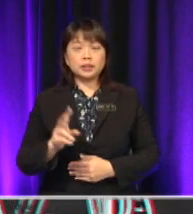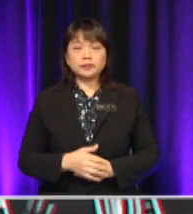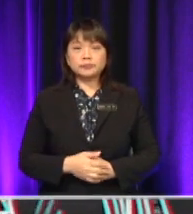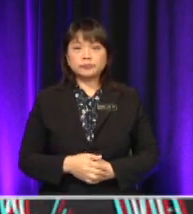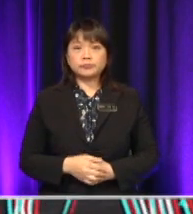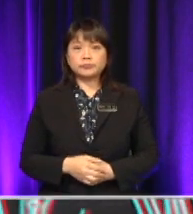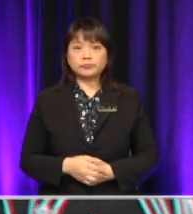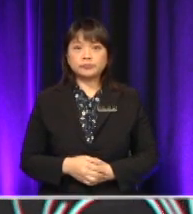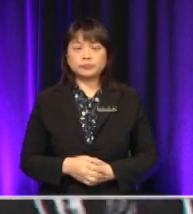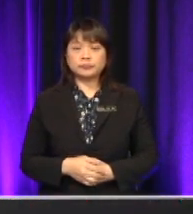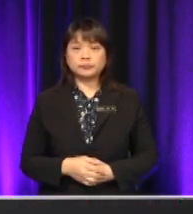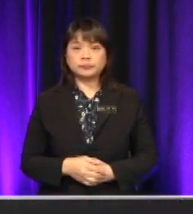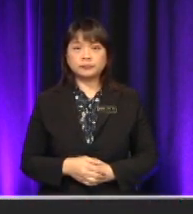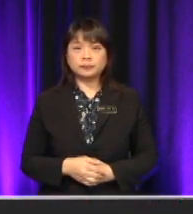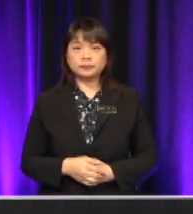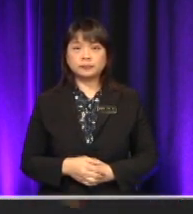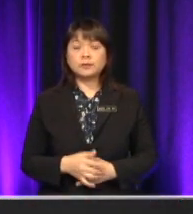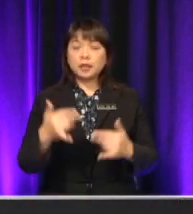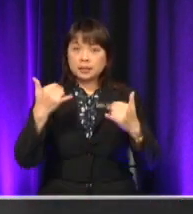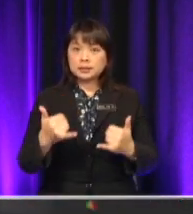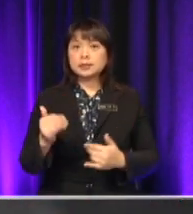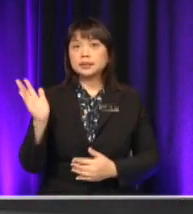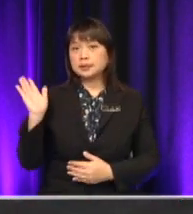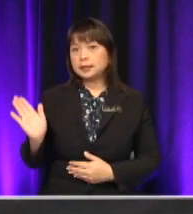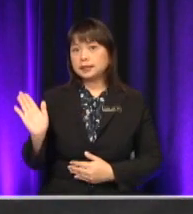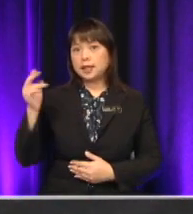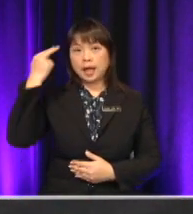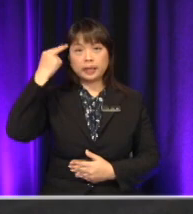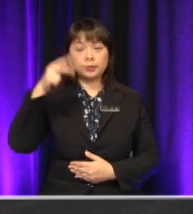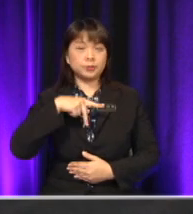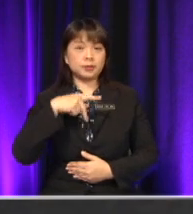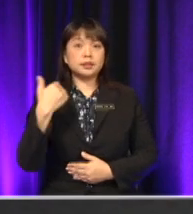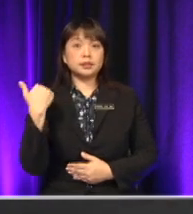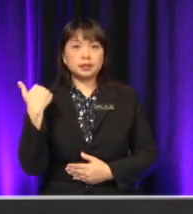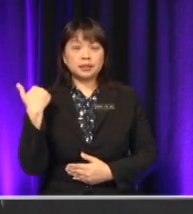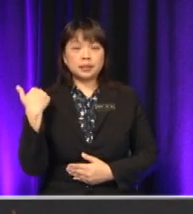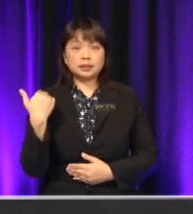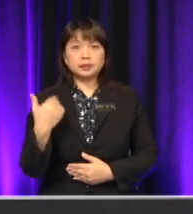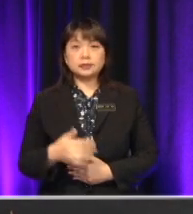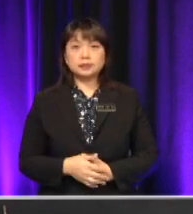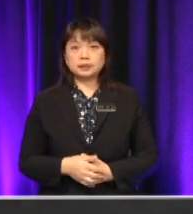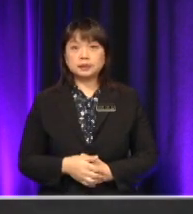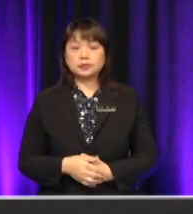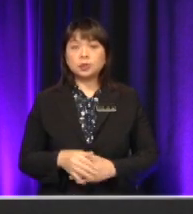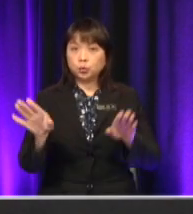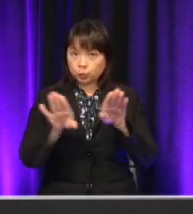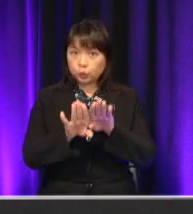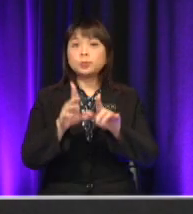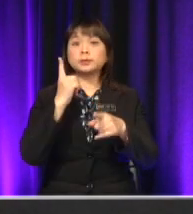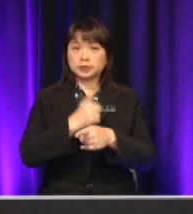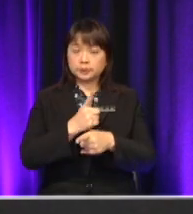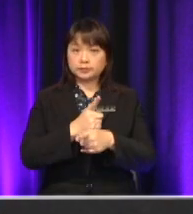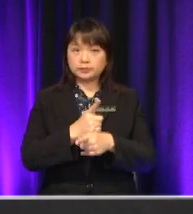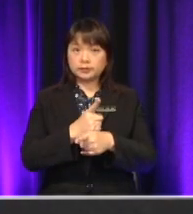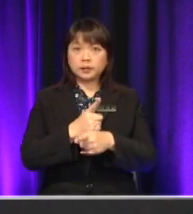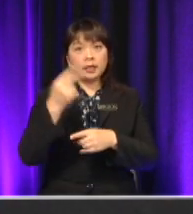sekarang angkut vernier Hanif tu tertutup kan? Sekarang tadi tertutup, saya buka sedikit. Okey, Hanif cuba tutup. Saya tutup dulu. Okey, Hanif tutup. Okey, Hanif